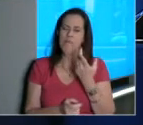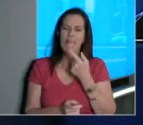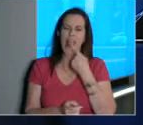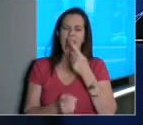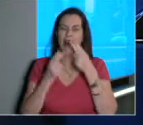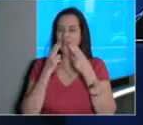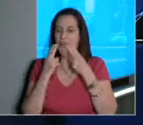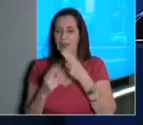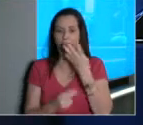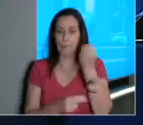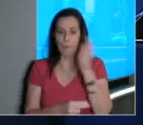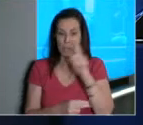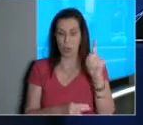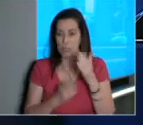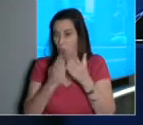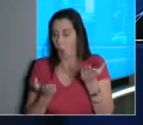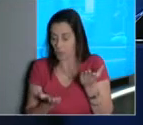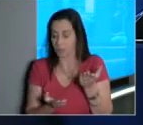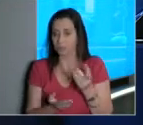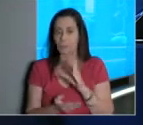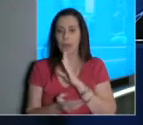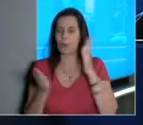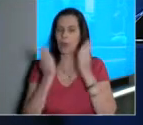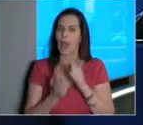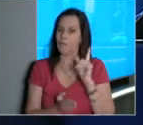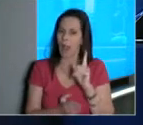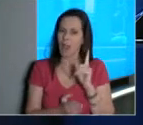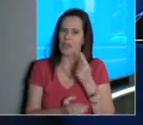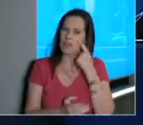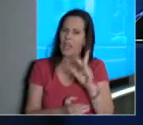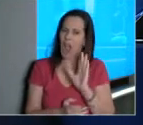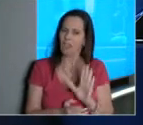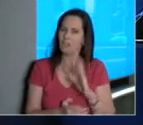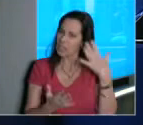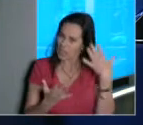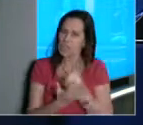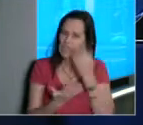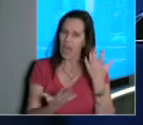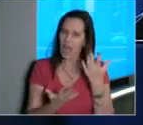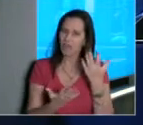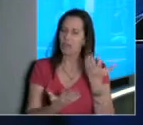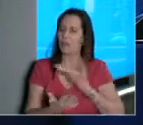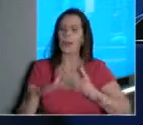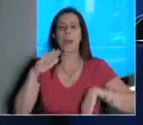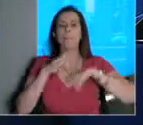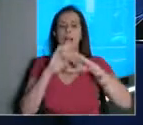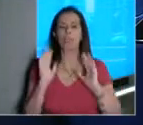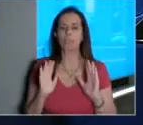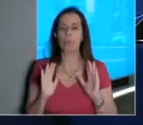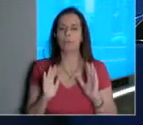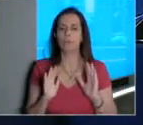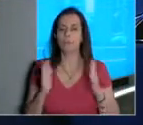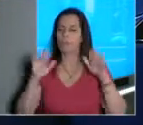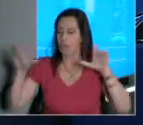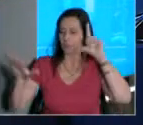לקבוע העובדה ש-400 מיליון שקל אלה הם פלסטר לבעיות של העיר אילת, אבל נראה שהצלחתם למקסם את המשבר הזה, השדה